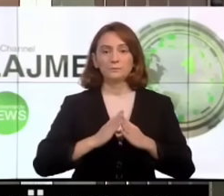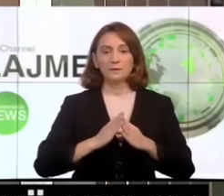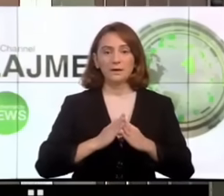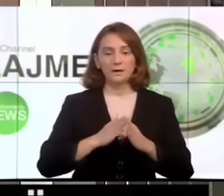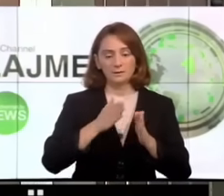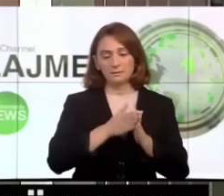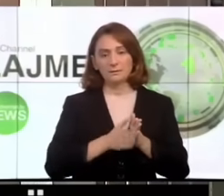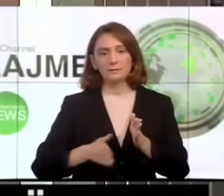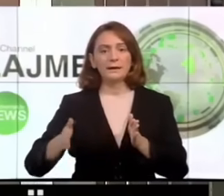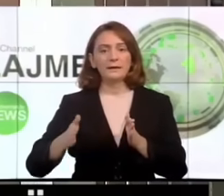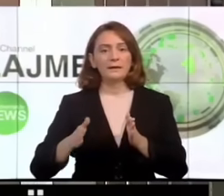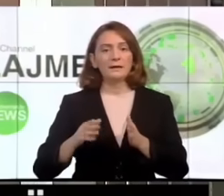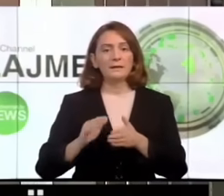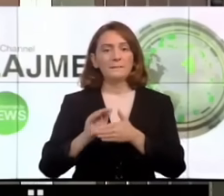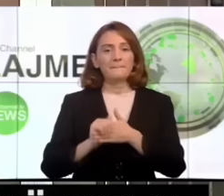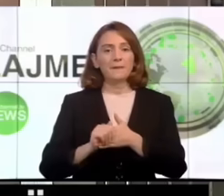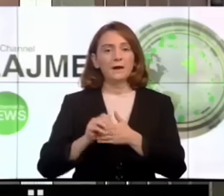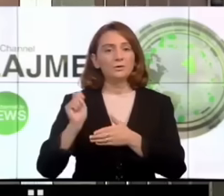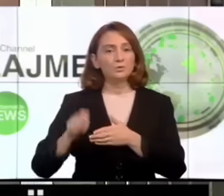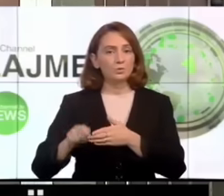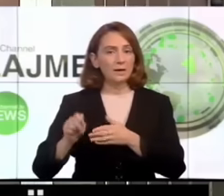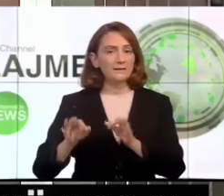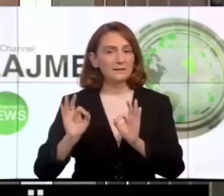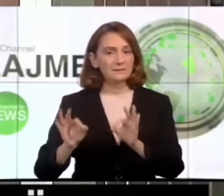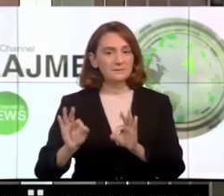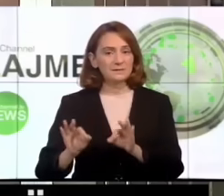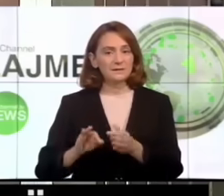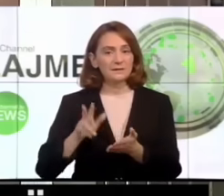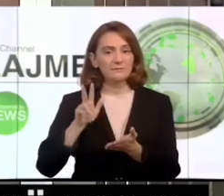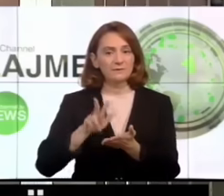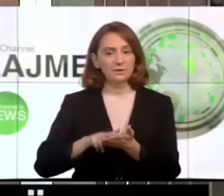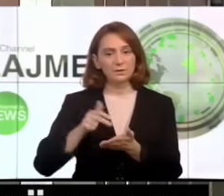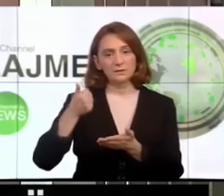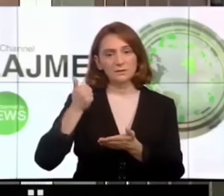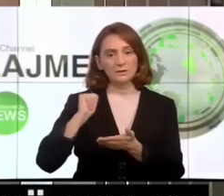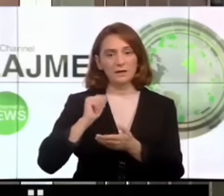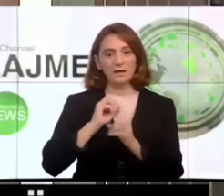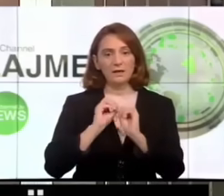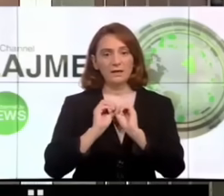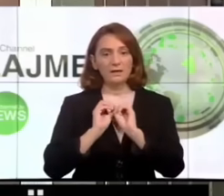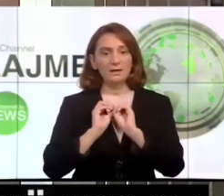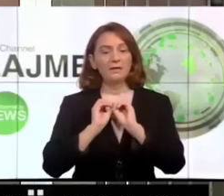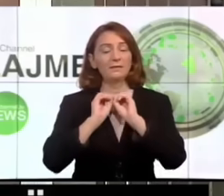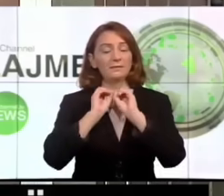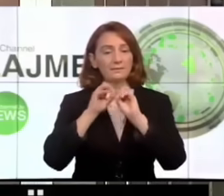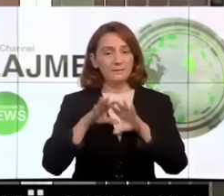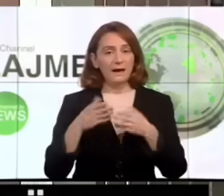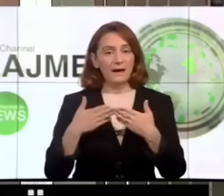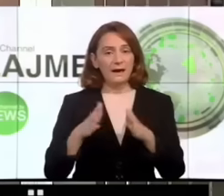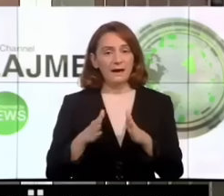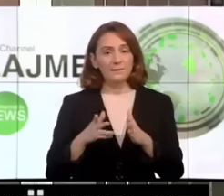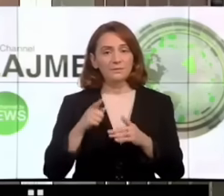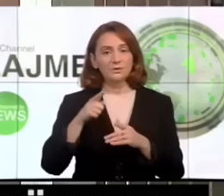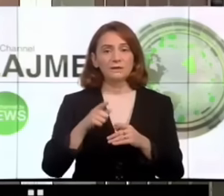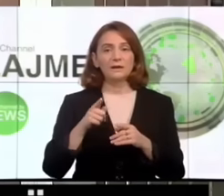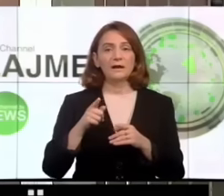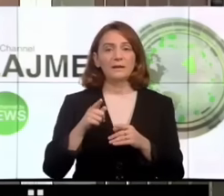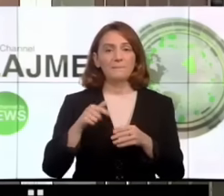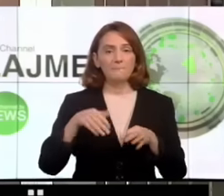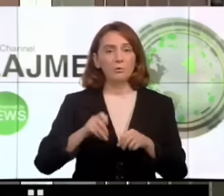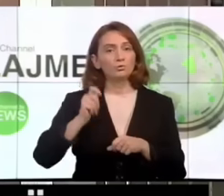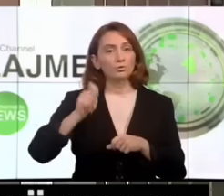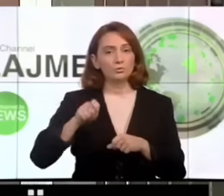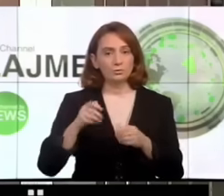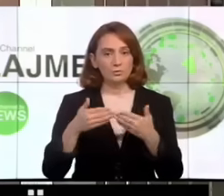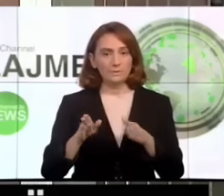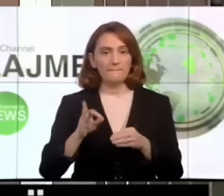përsa kohë prokuroria e posaçme SPAK, dy ditë më parë ju ka komunikuar akuzat e korrupsionit nga njëra anë dhe të pastrimit